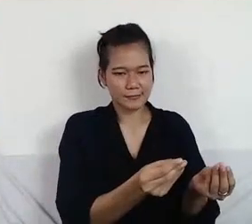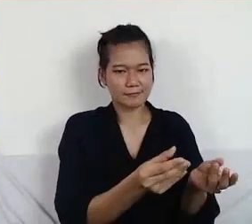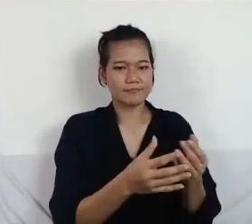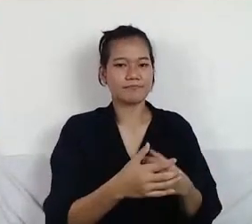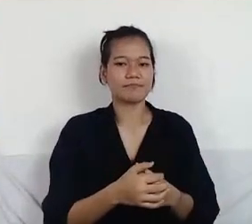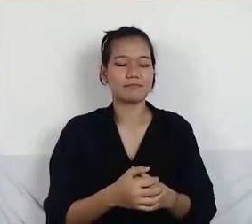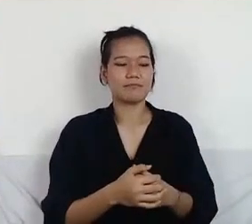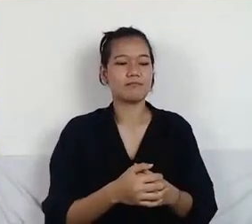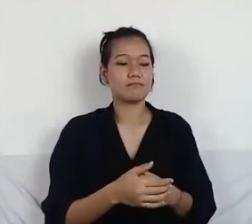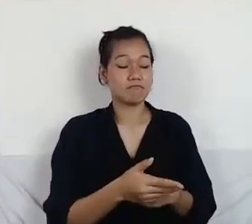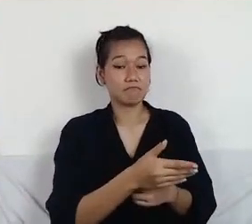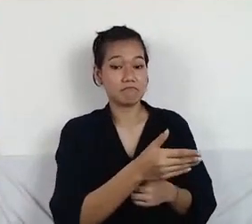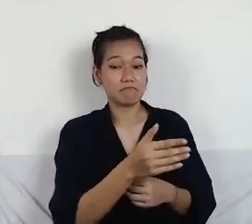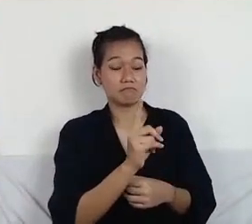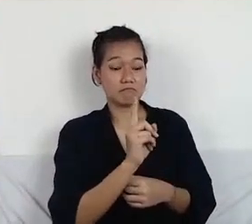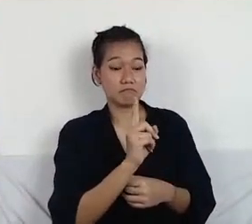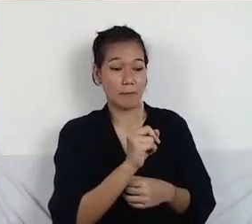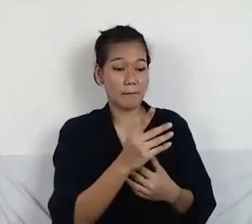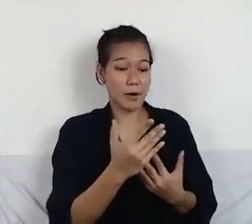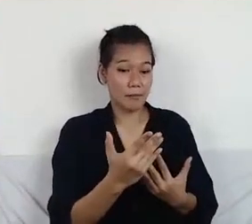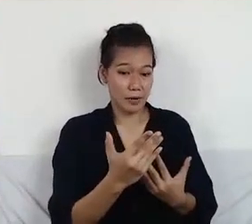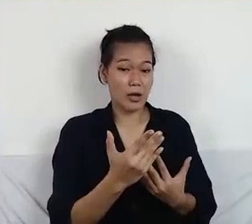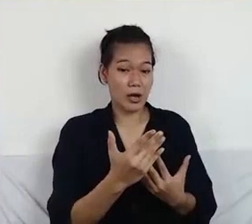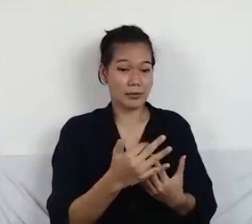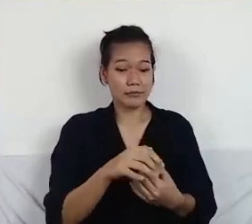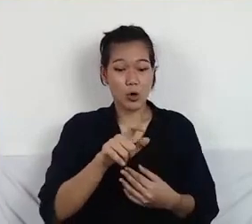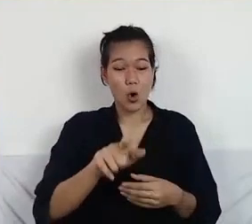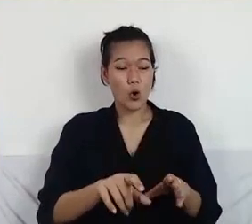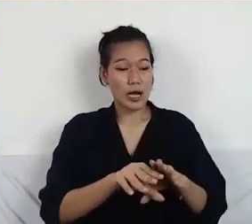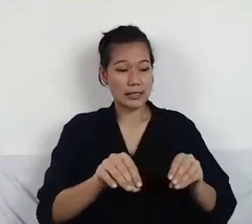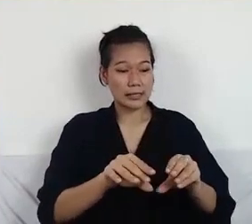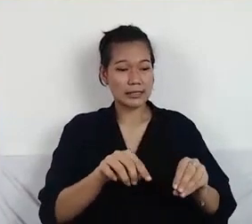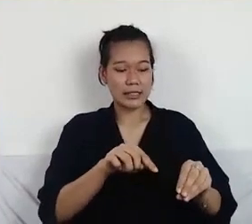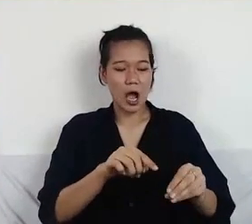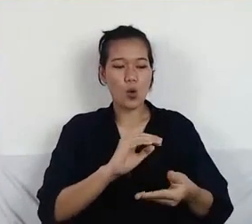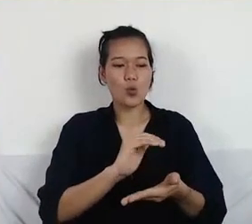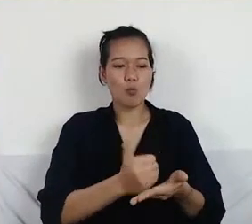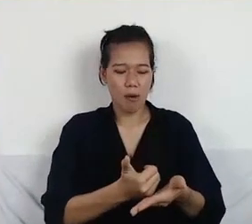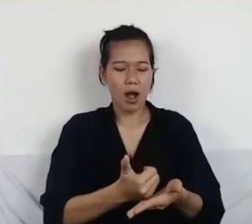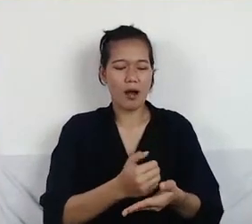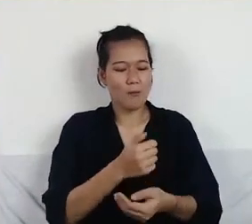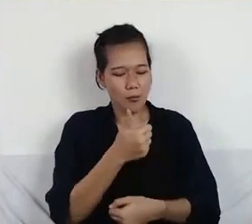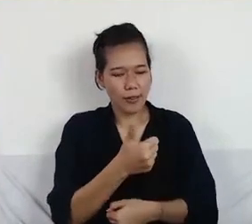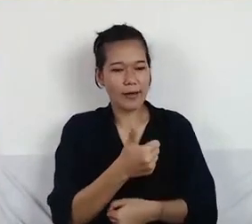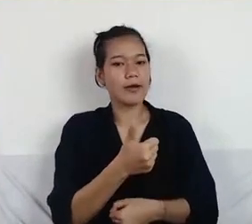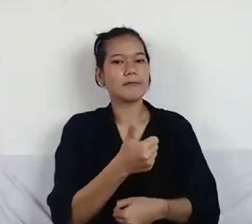kepadamu, sebab seorang pekerja patut mendapat upahnya.